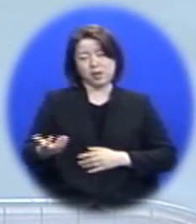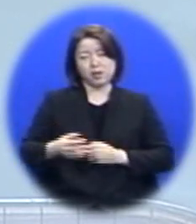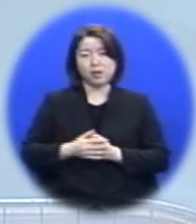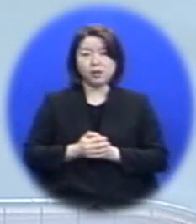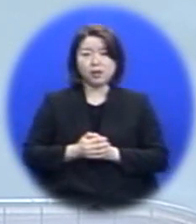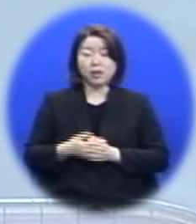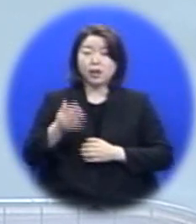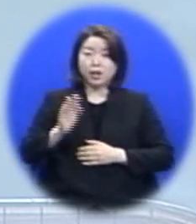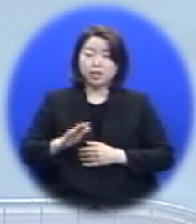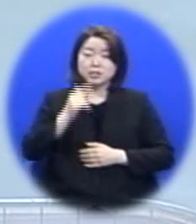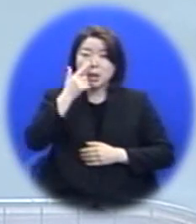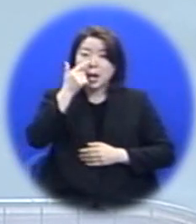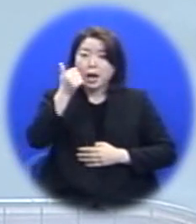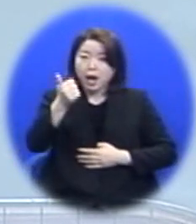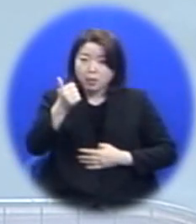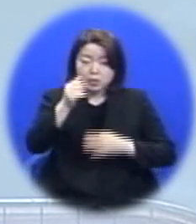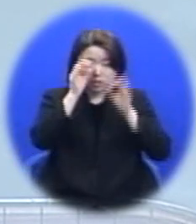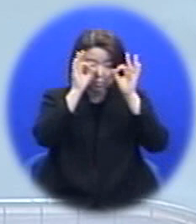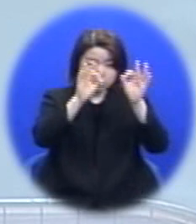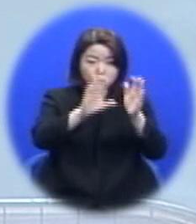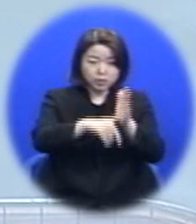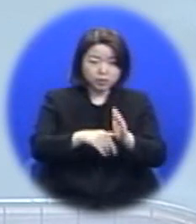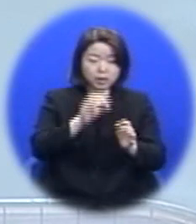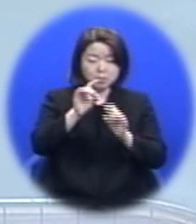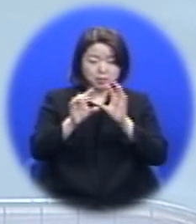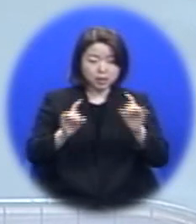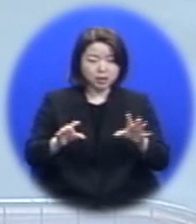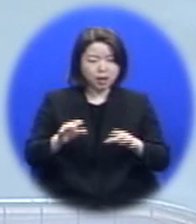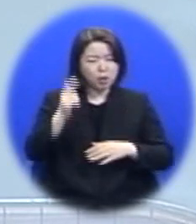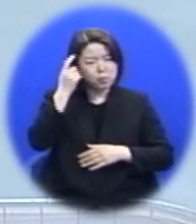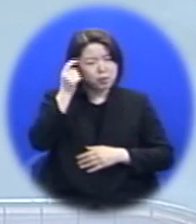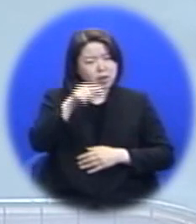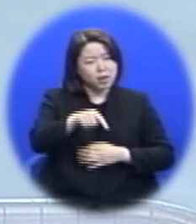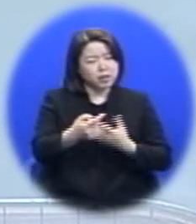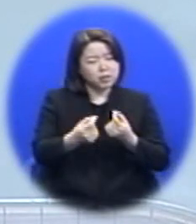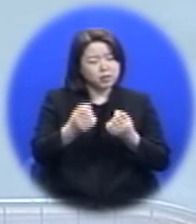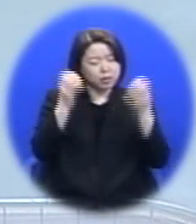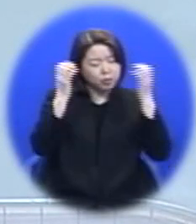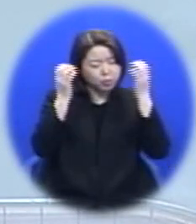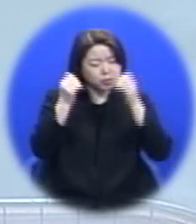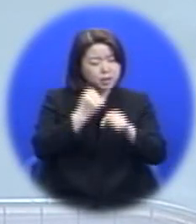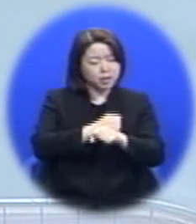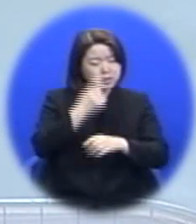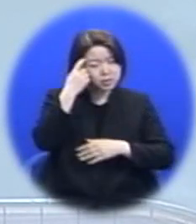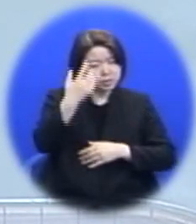아버님을 뵈면서 왜 이렇게 고생을 하시나 그런 생각이 여러 번 들었습니다.